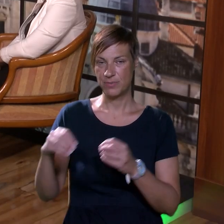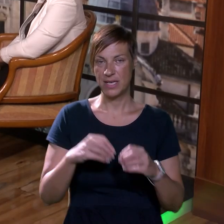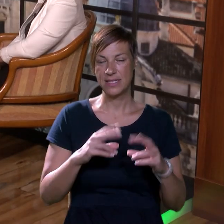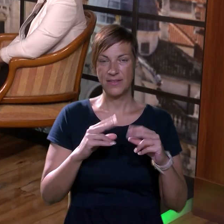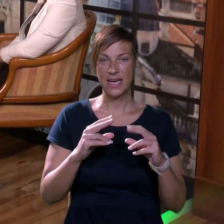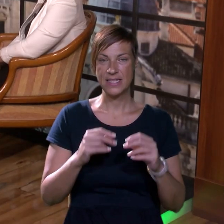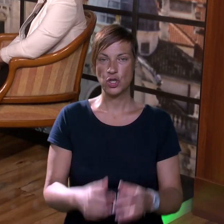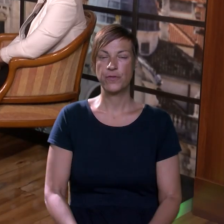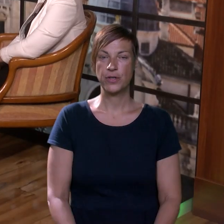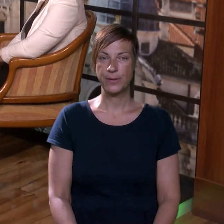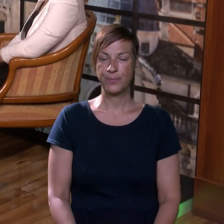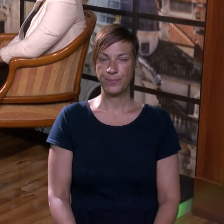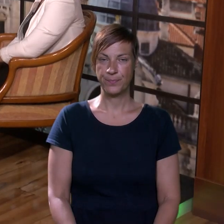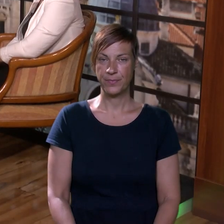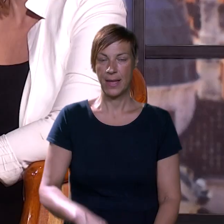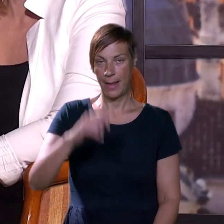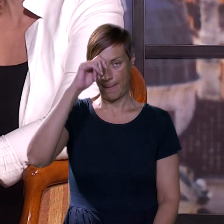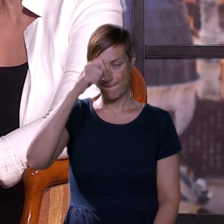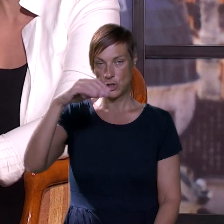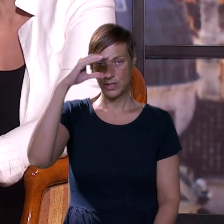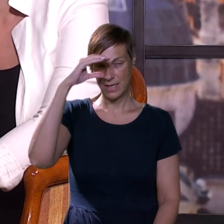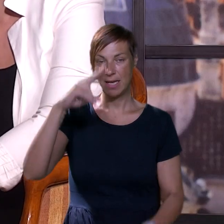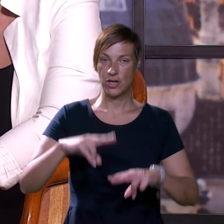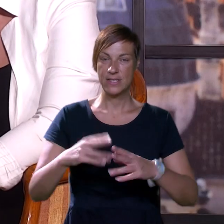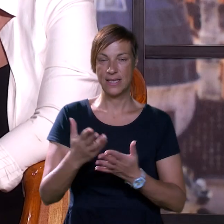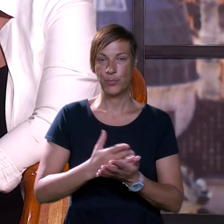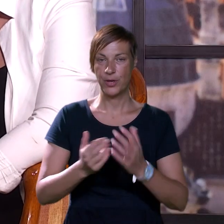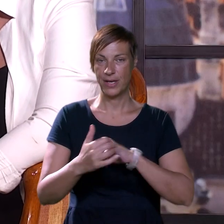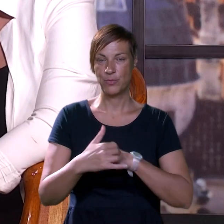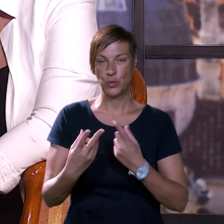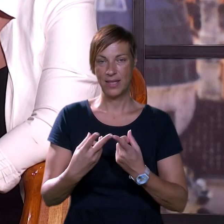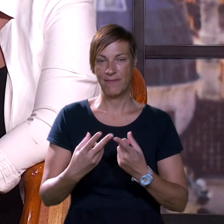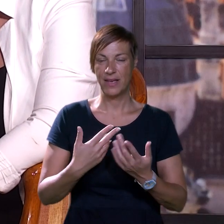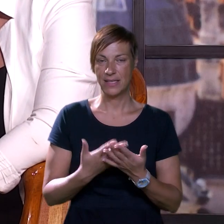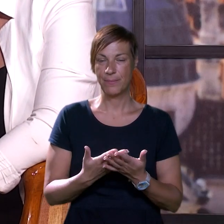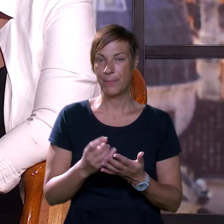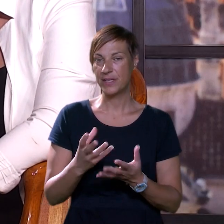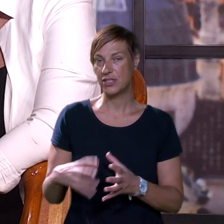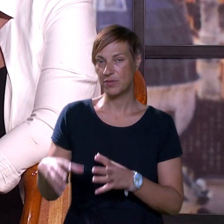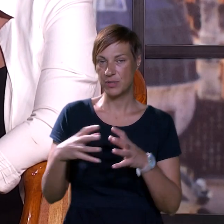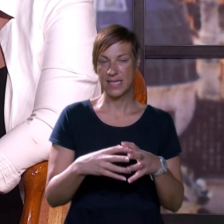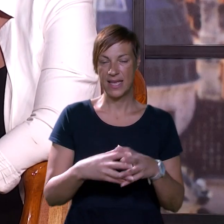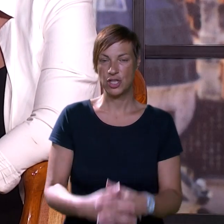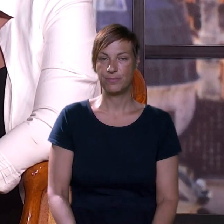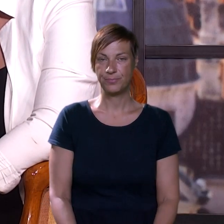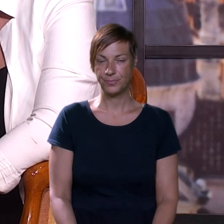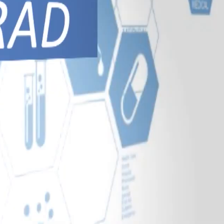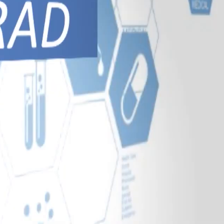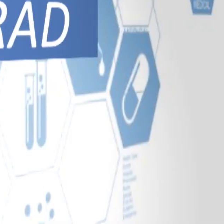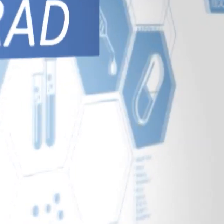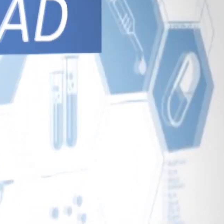onda ćemo nastaviti naš razgovor. Poštovani gledatelji, ostanite uz program Dubrovačke televizije, brzo smo opet zajedno.